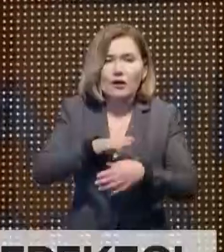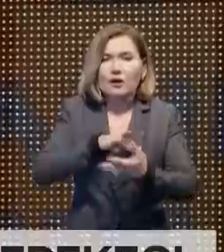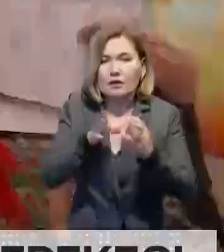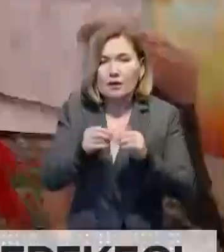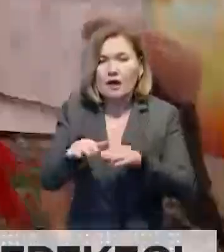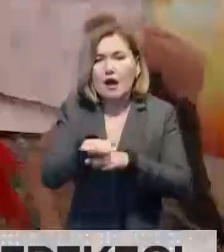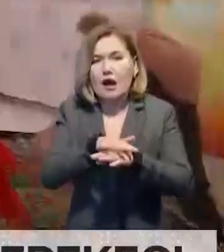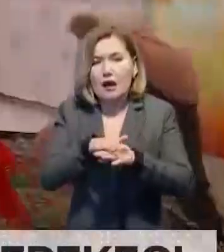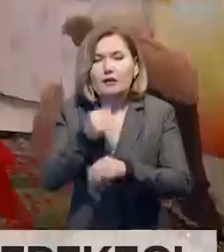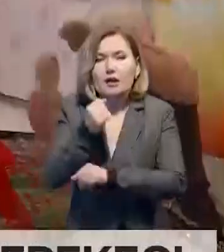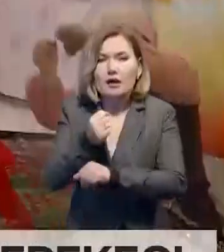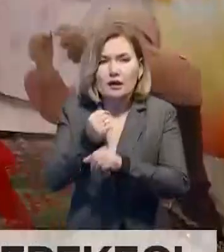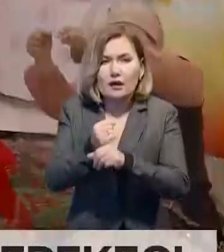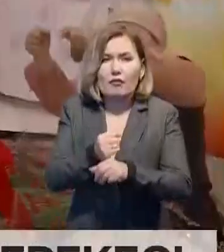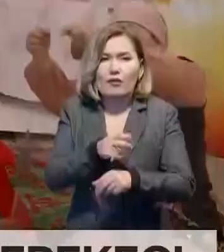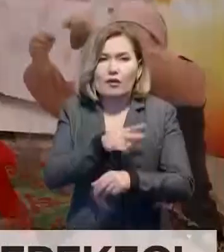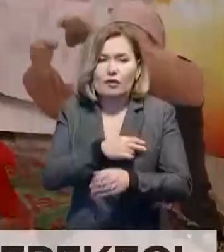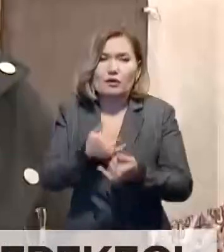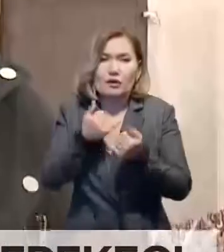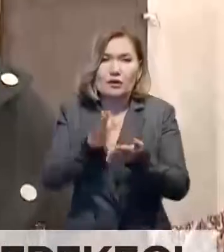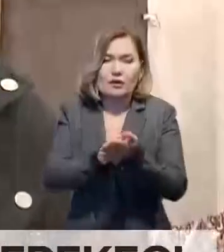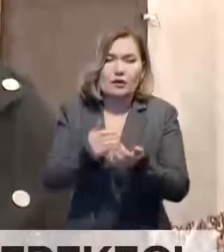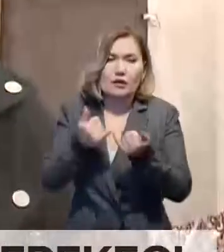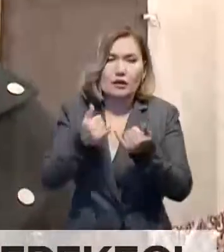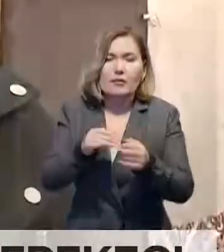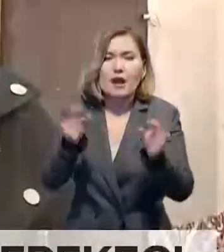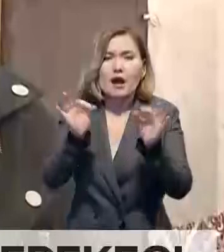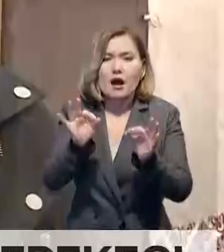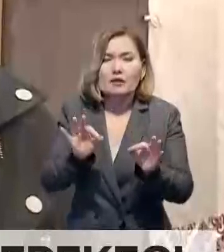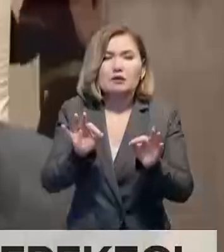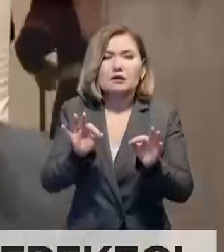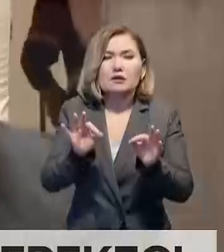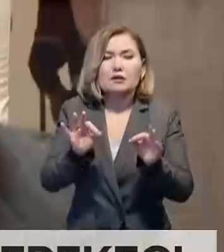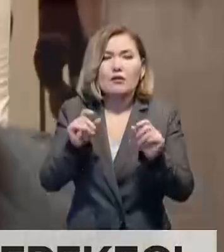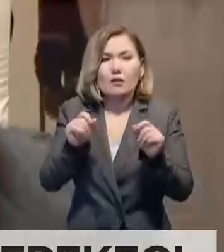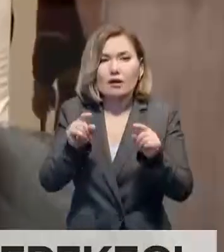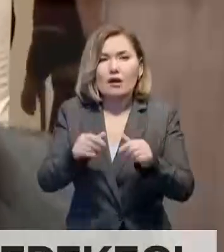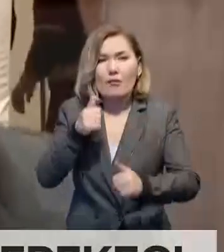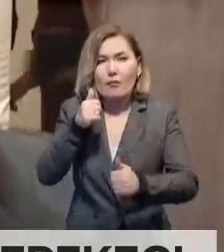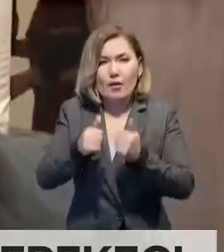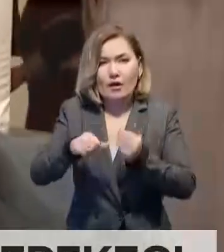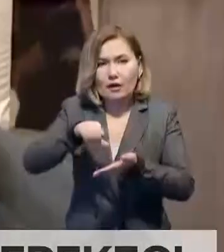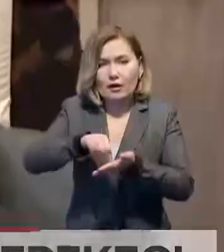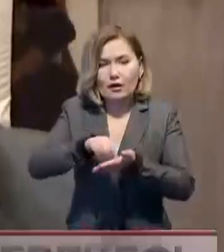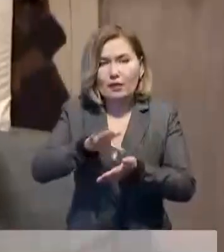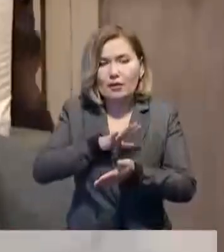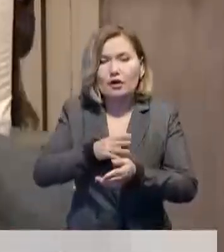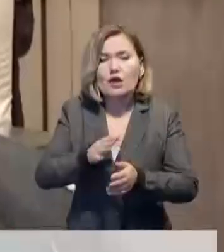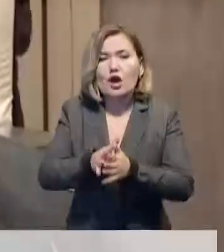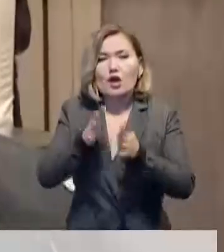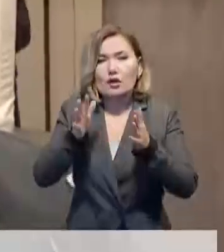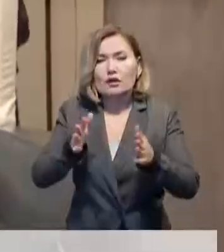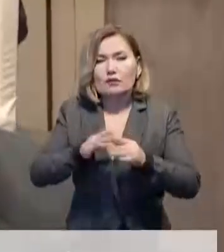алып, халықтың еңбек адамдарына деген ықылас артты. Алтын күз байқауы күшті ұйымдастырылған, үлкен ас беріліп, 20 қарай